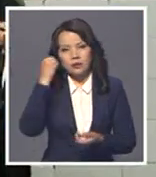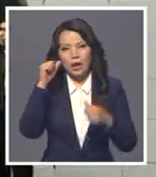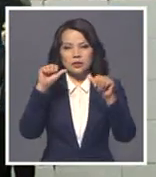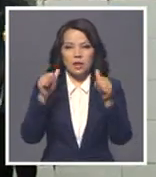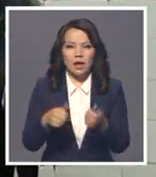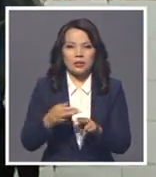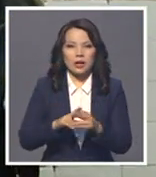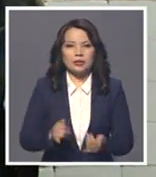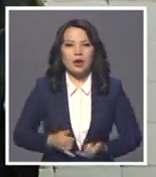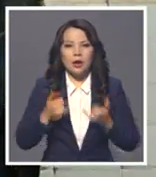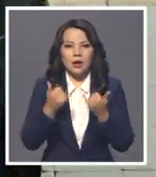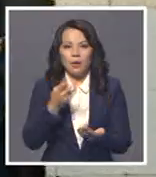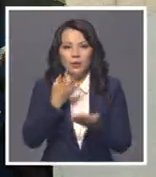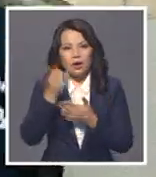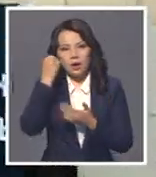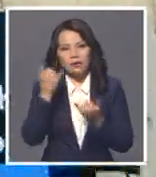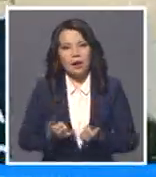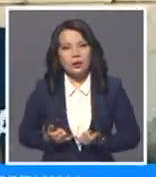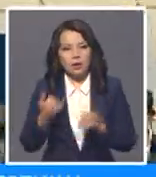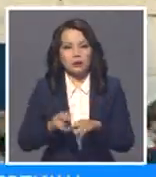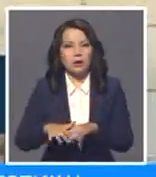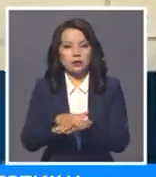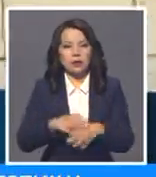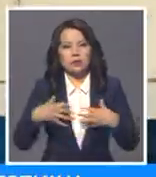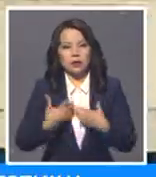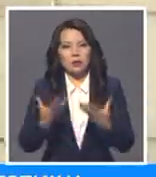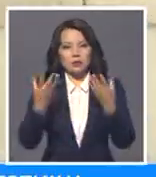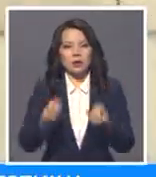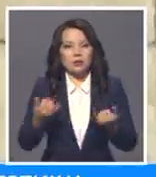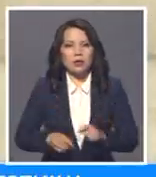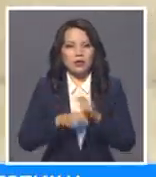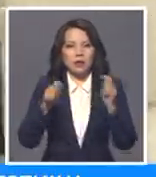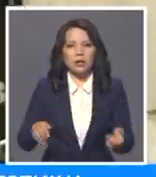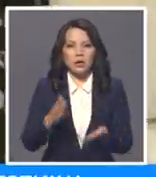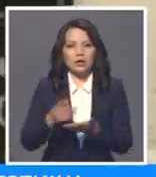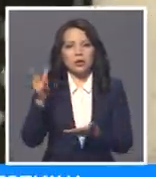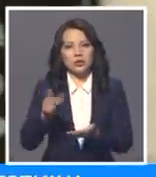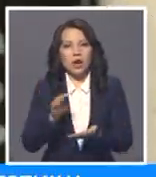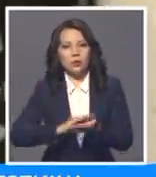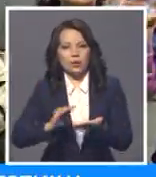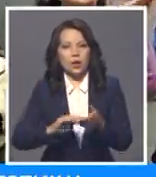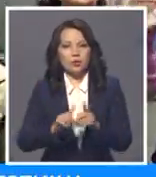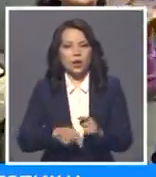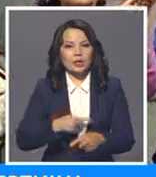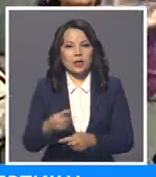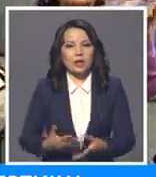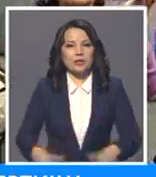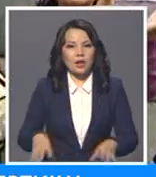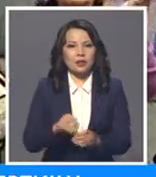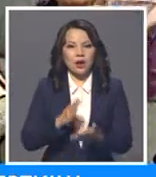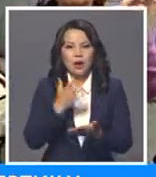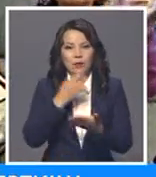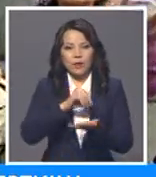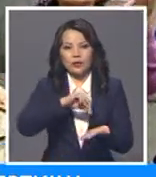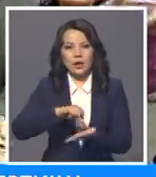орнатылды. Марқұмға тағзым етіп келген жұрттың қарасы қалың болды. Салтанатты шараға жазушының отбасы мен ізбасарлары, сатира саласының